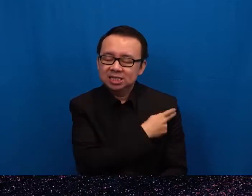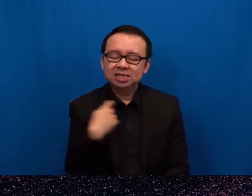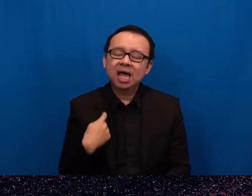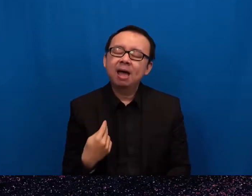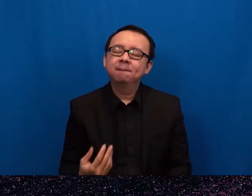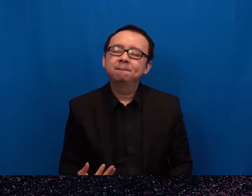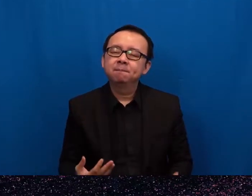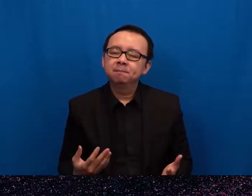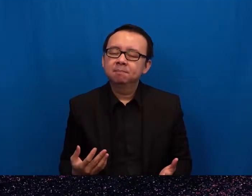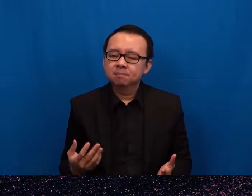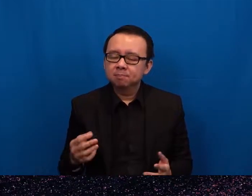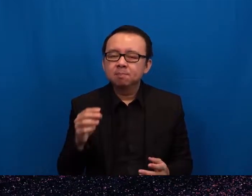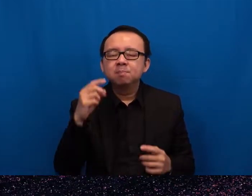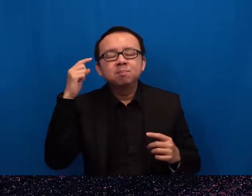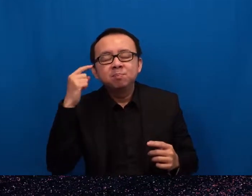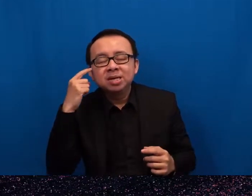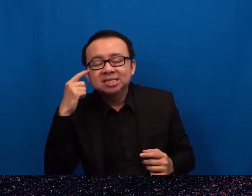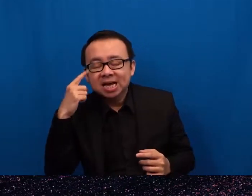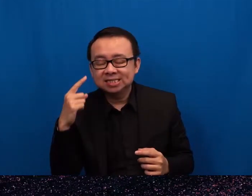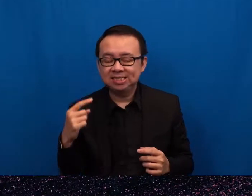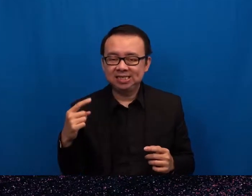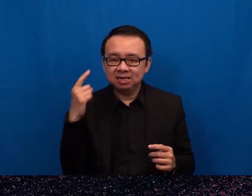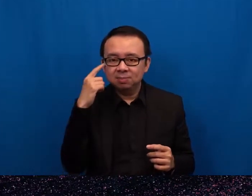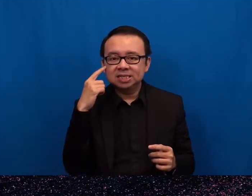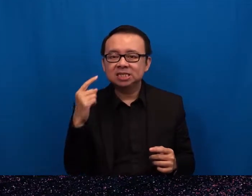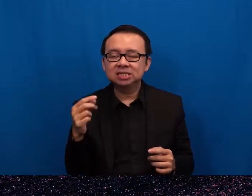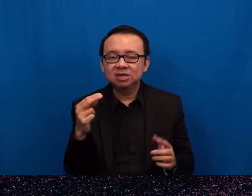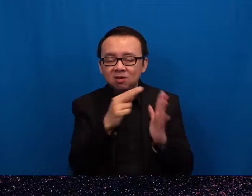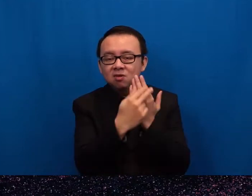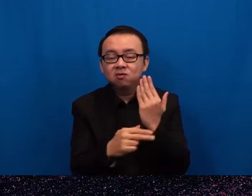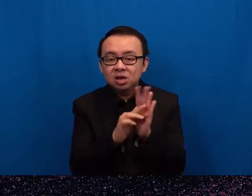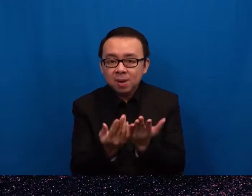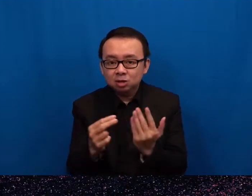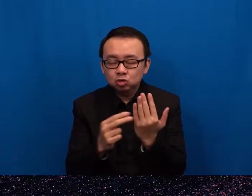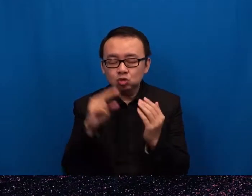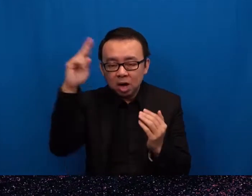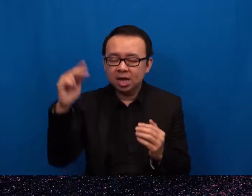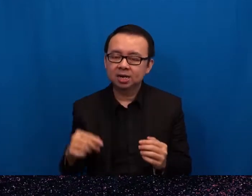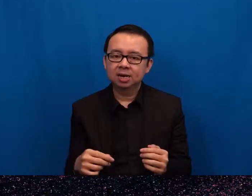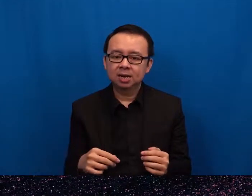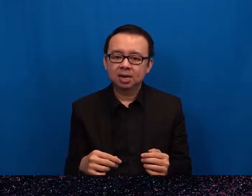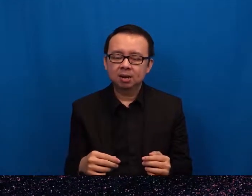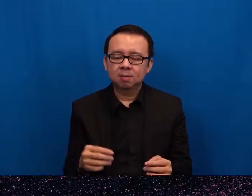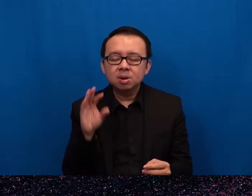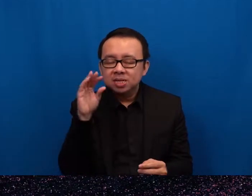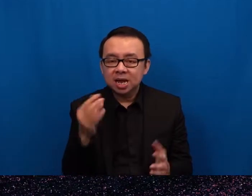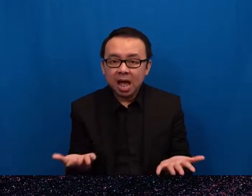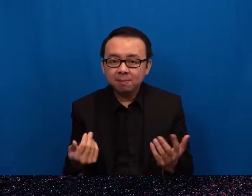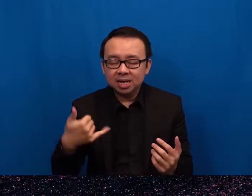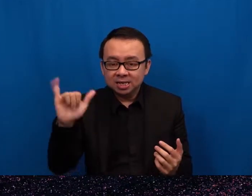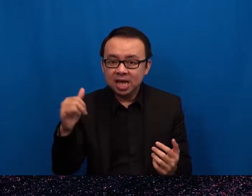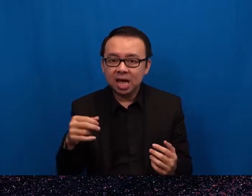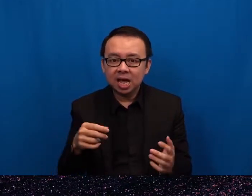bersaksi. Tugas Anda hanyalah mengingatkan apa yang dikatakan Alkitab dan meneladani.